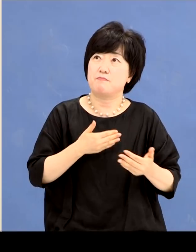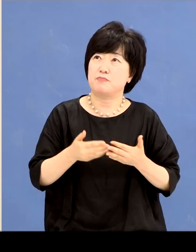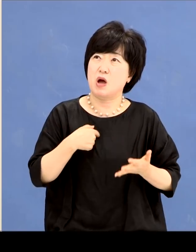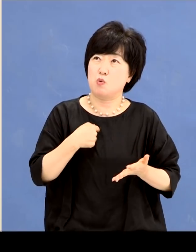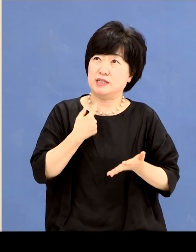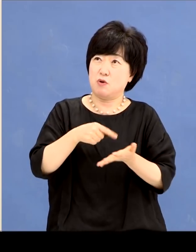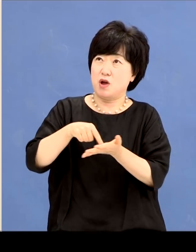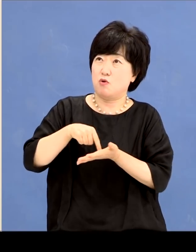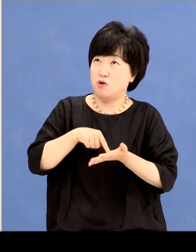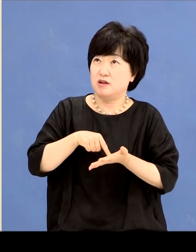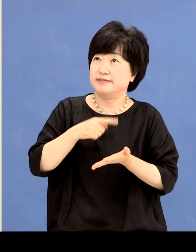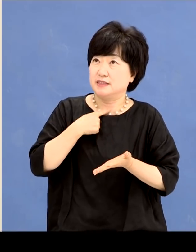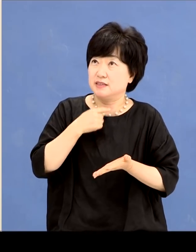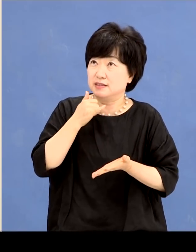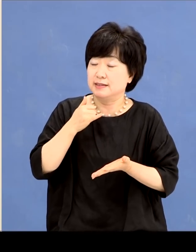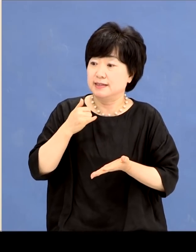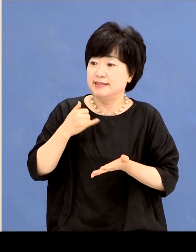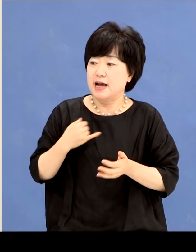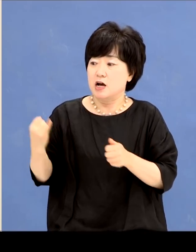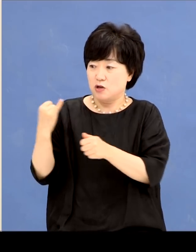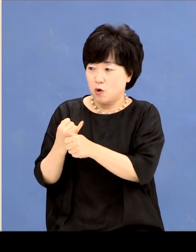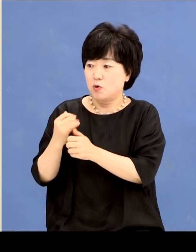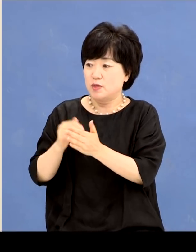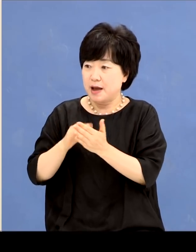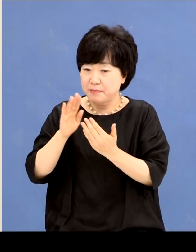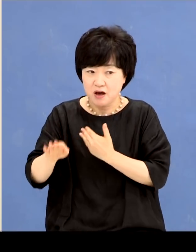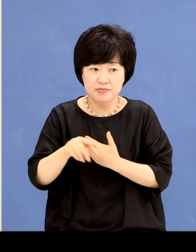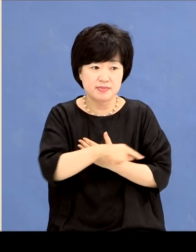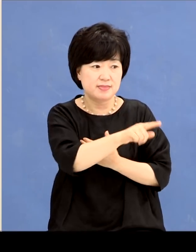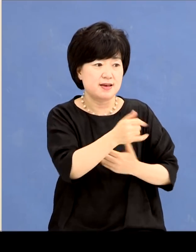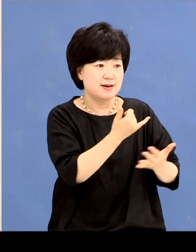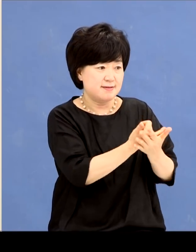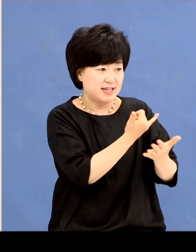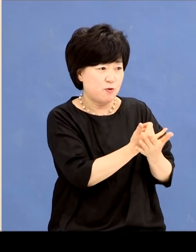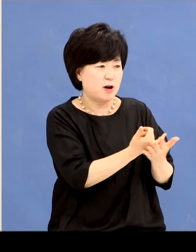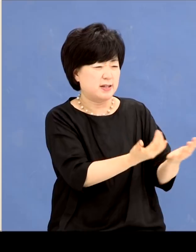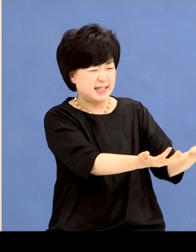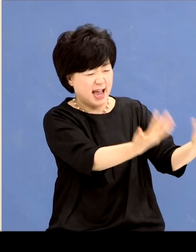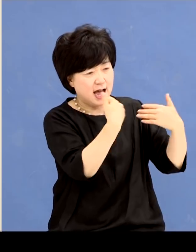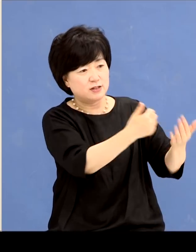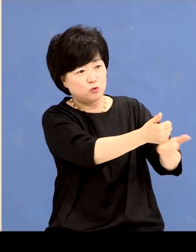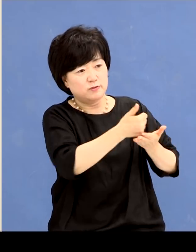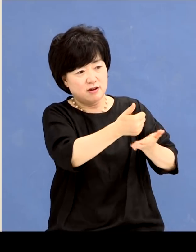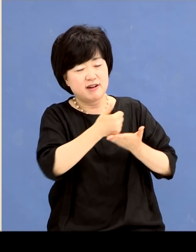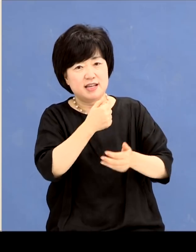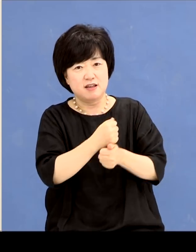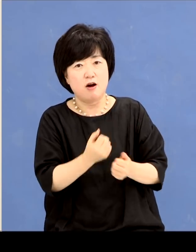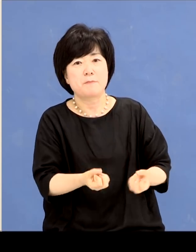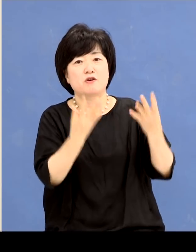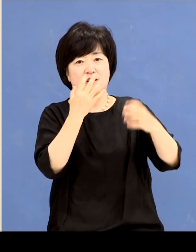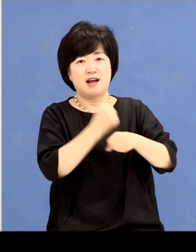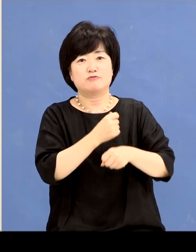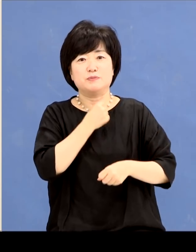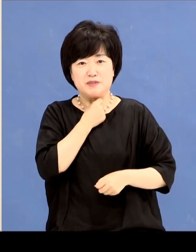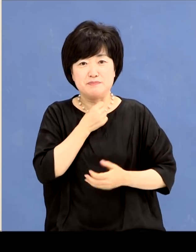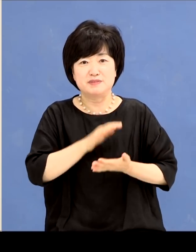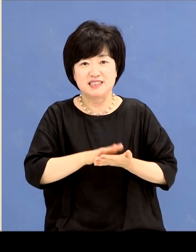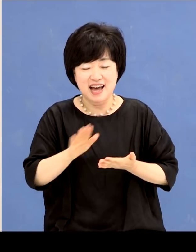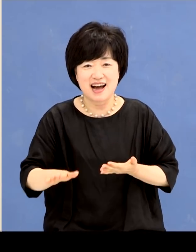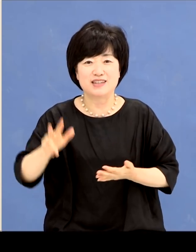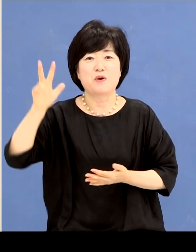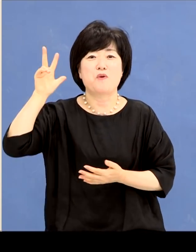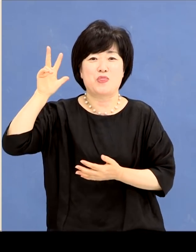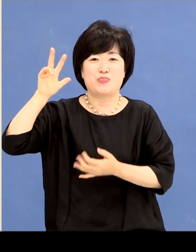텐데 제가 결혼을 하면 꼭 명절에 함께 우리 친구들과 보내고 싶습니다. 라고 서원을 했고, 그래서